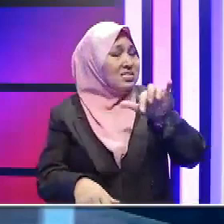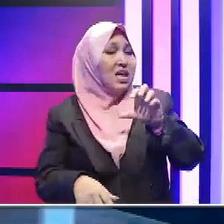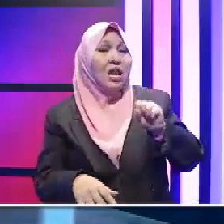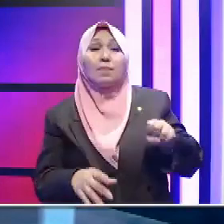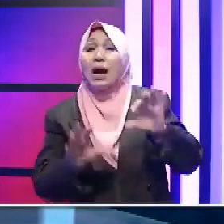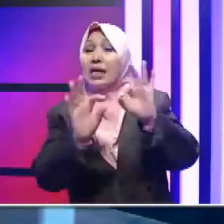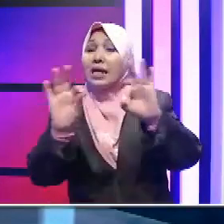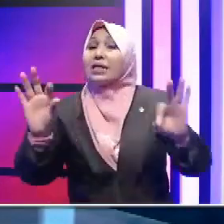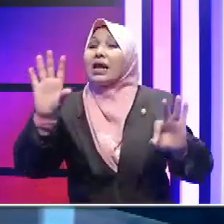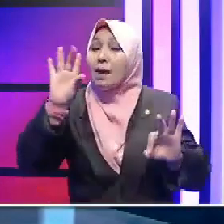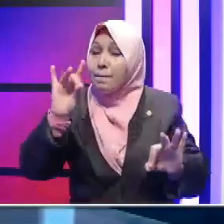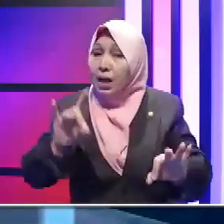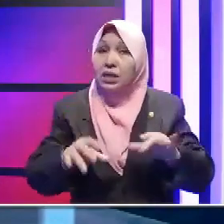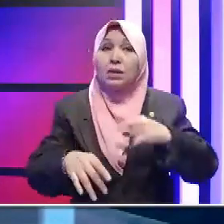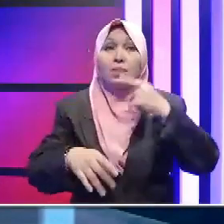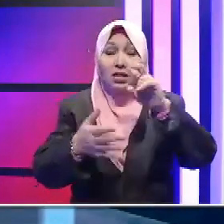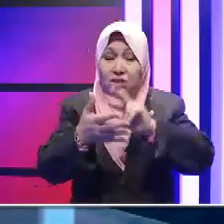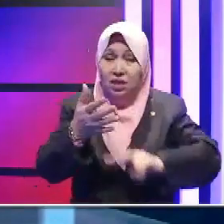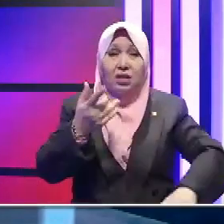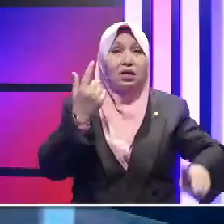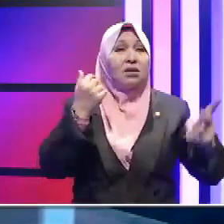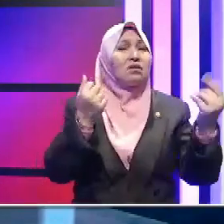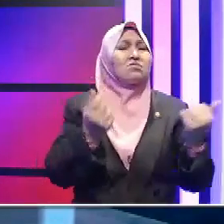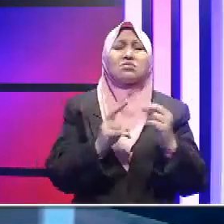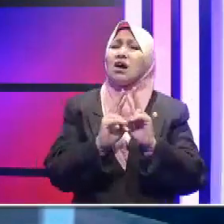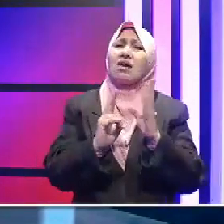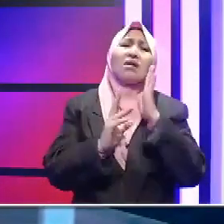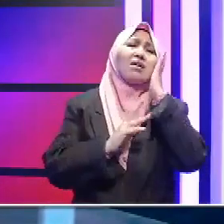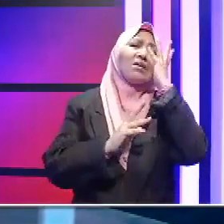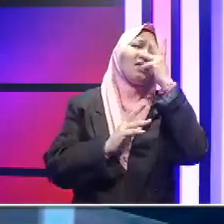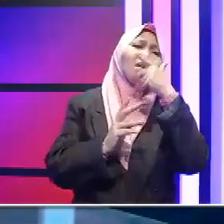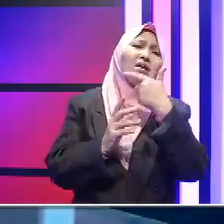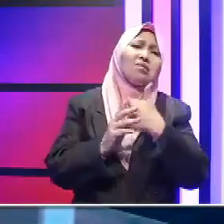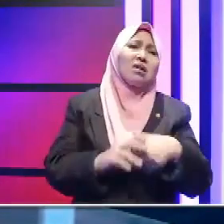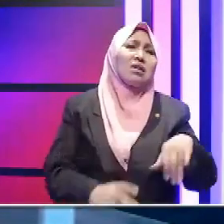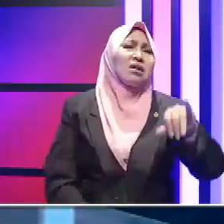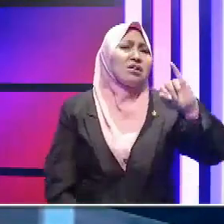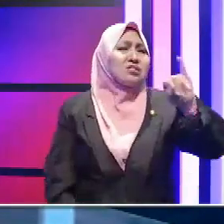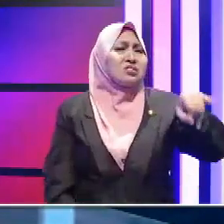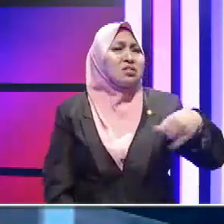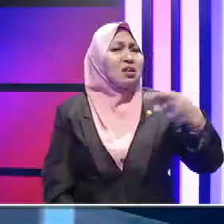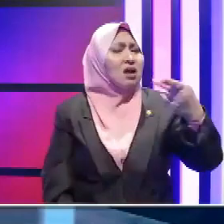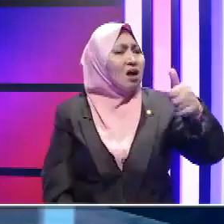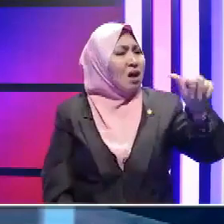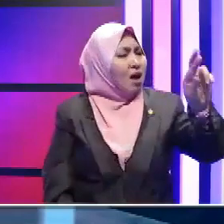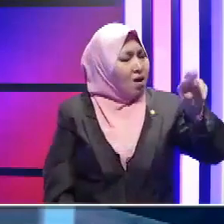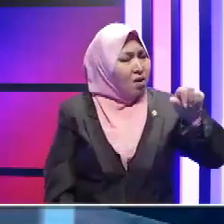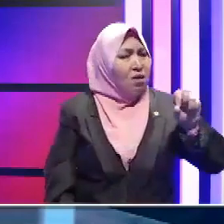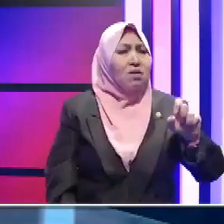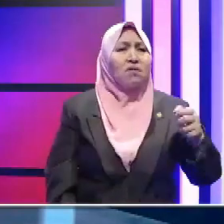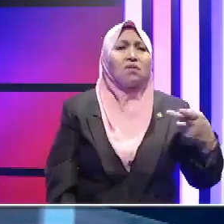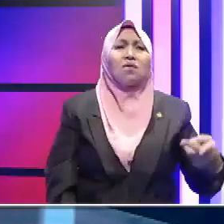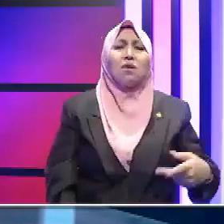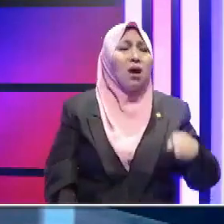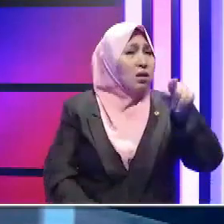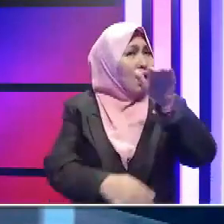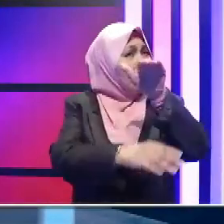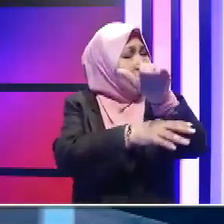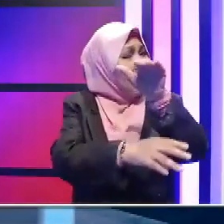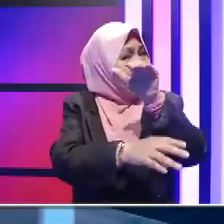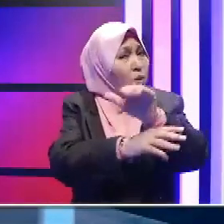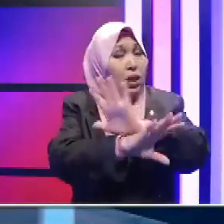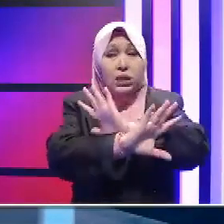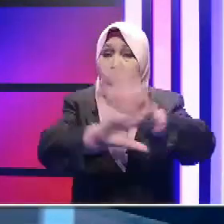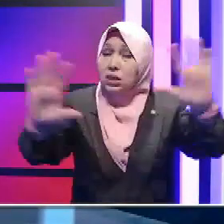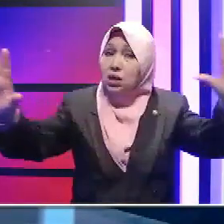ke-8 dibacakan oleh al-fadhil Ustaz Tarmizi dengan hanya indah tadi jihara jihara ini adalah Anda berdakwah secara